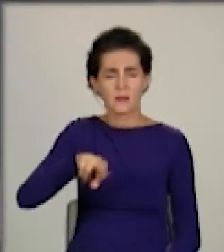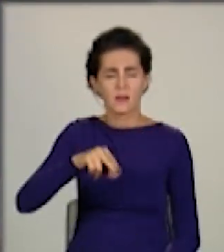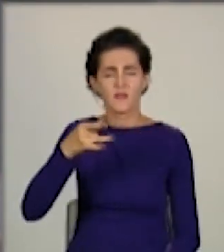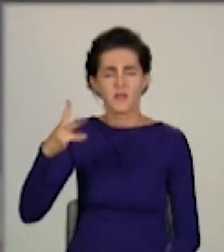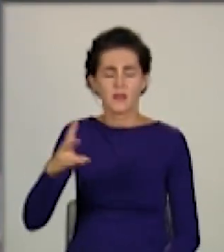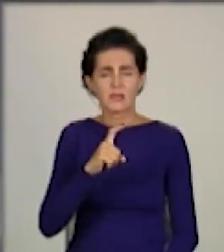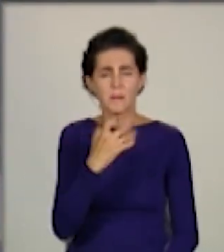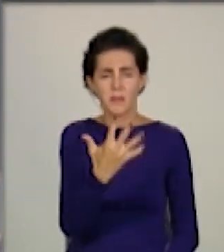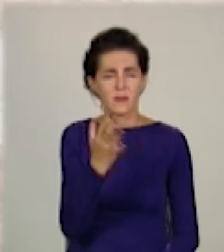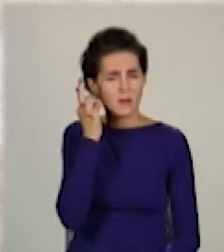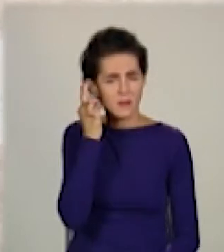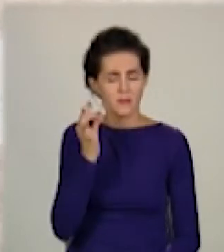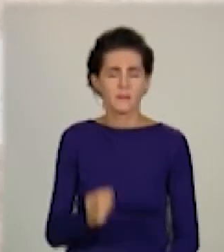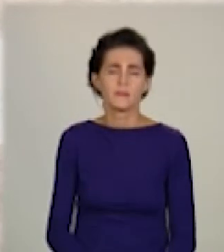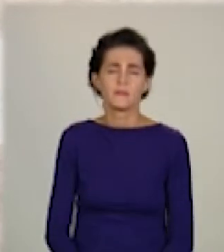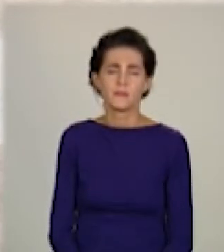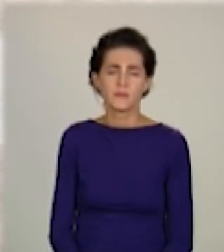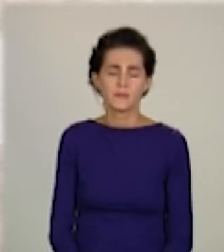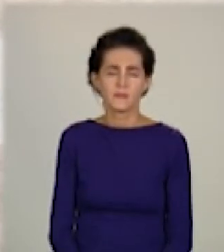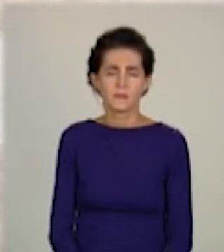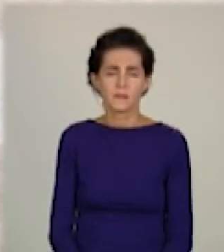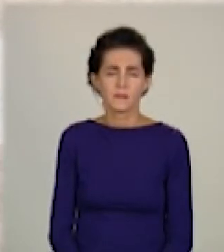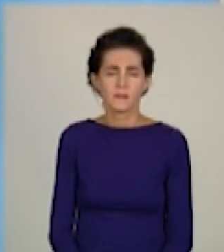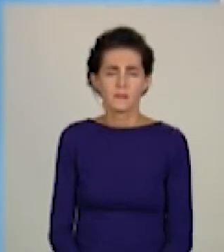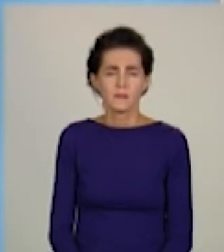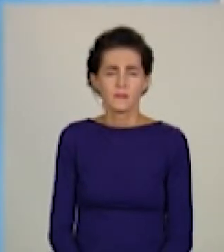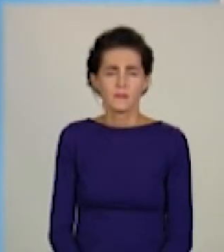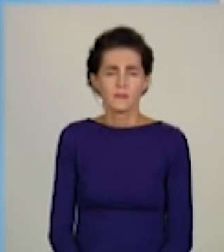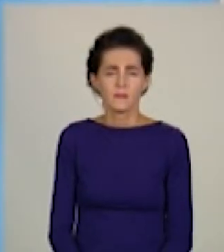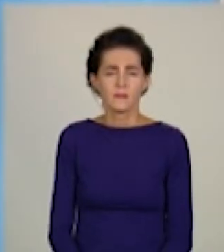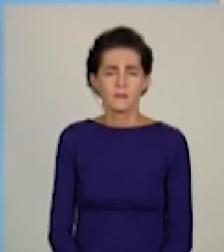за 5 років. Максим Чумак, Артем Карабецький, телеканал «Донбас».